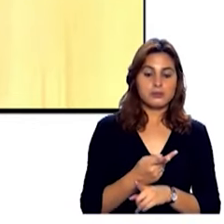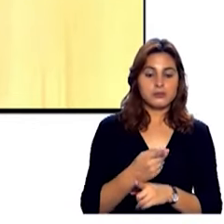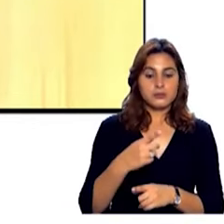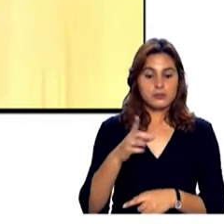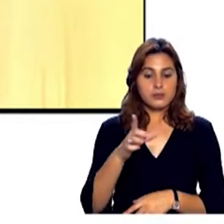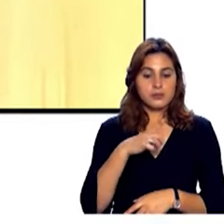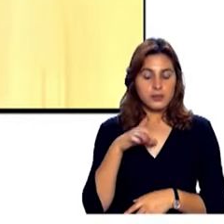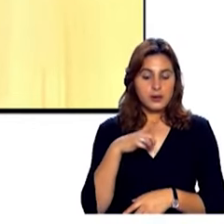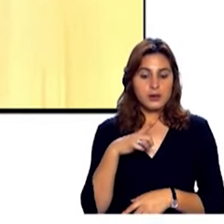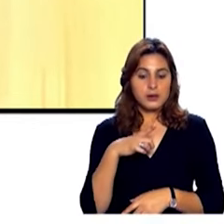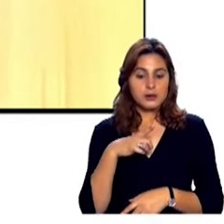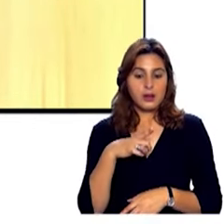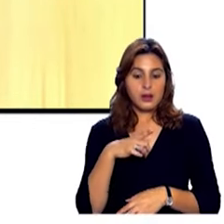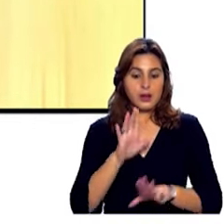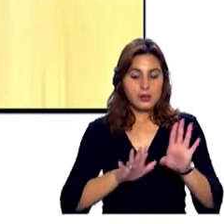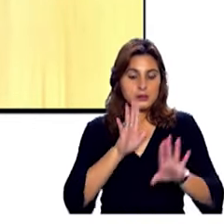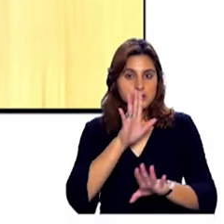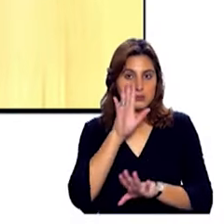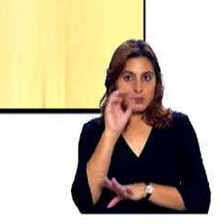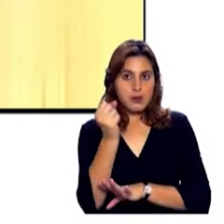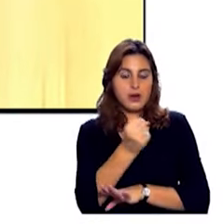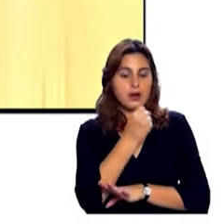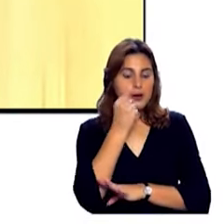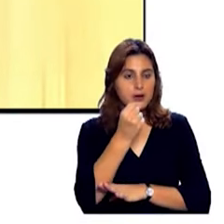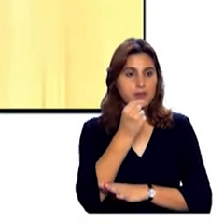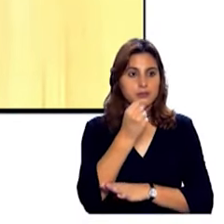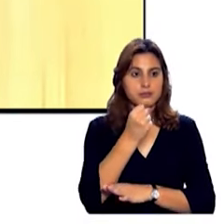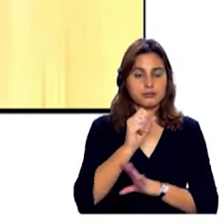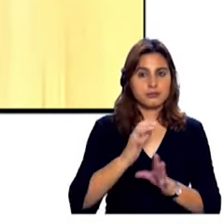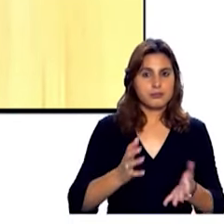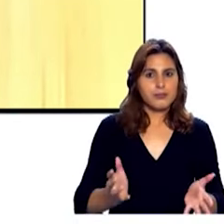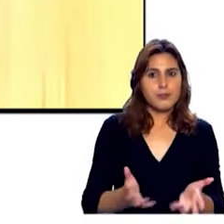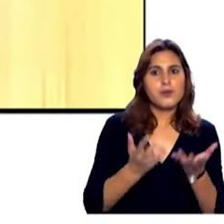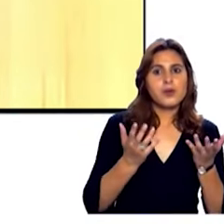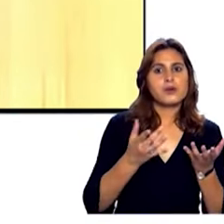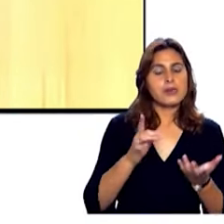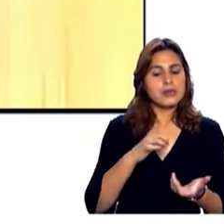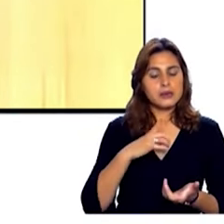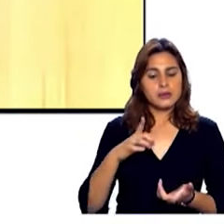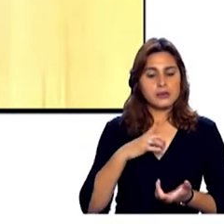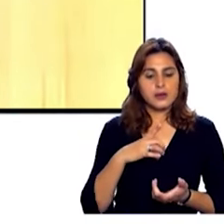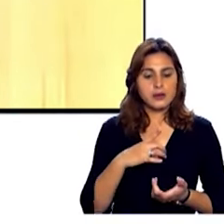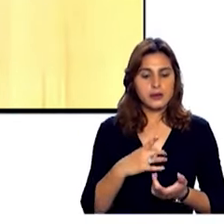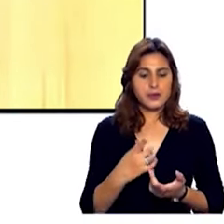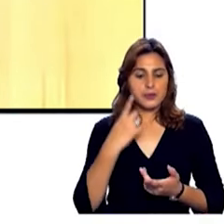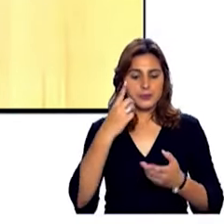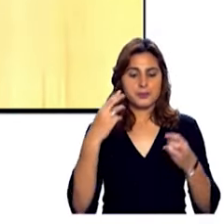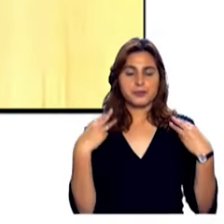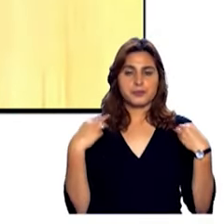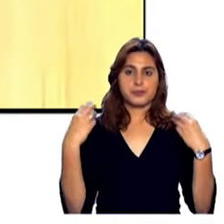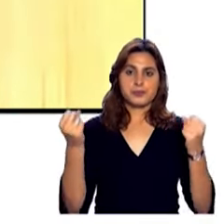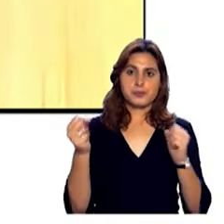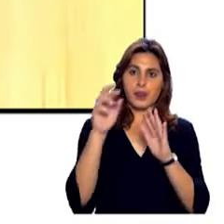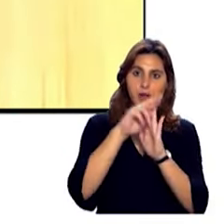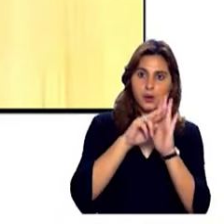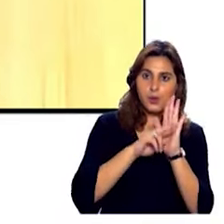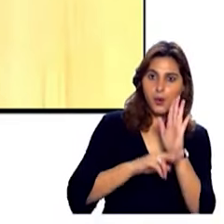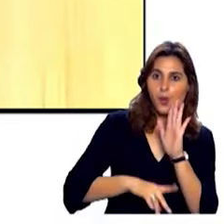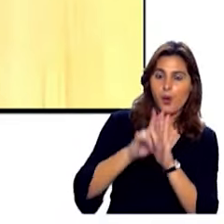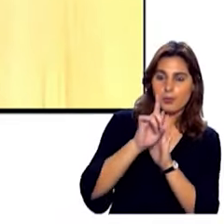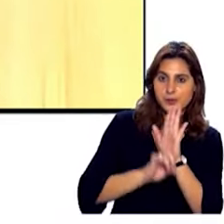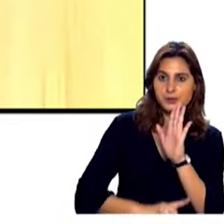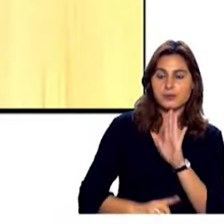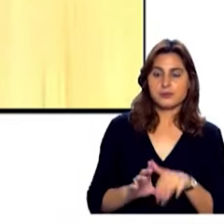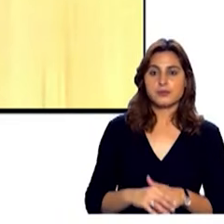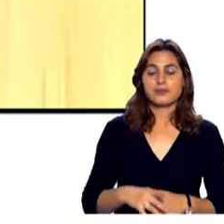costituiscono comunque violazioni di norme di diritto e in particolare la violazione di delle norme di diritto le norme processuali che